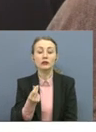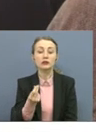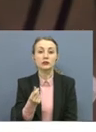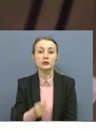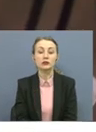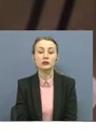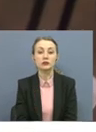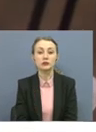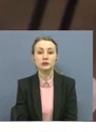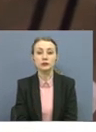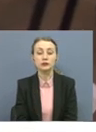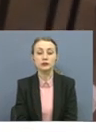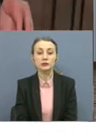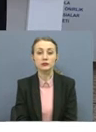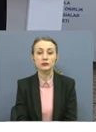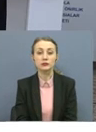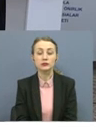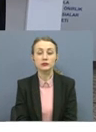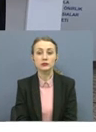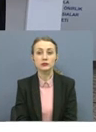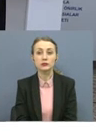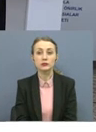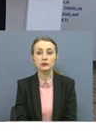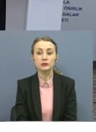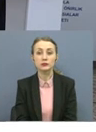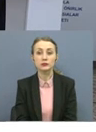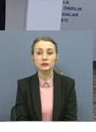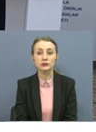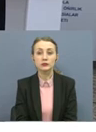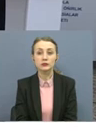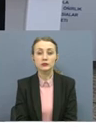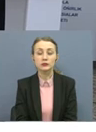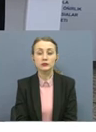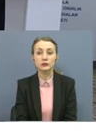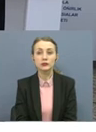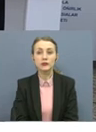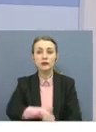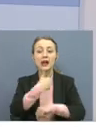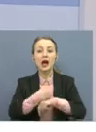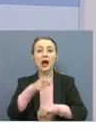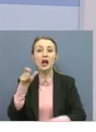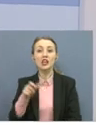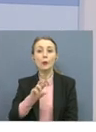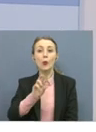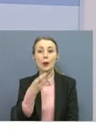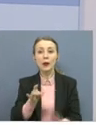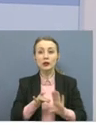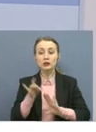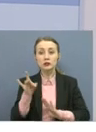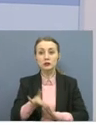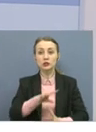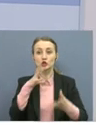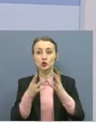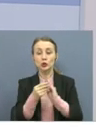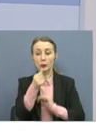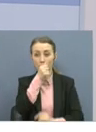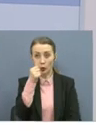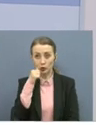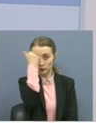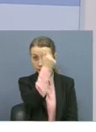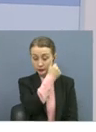теңгеге жуық қаражат қарастырылыпты. Аудан басшысы өз есебінде бюджет қаржысының игерілуі, инвестиция, ауыл шаруашылығы,